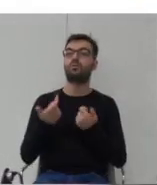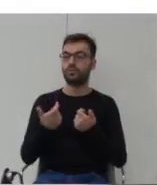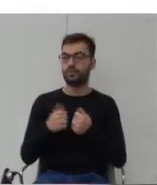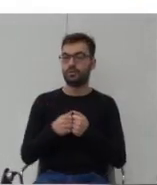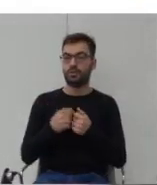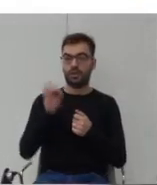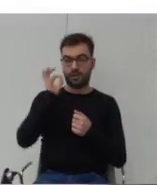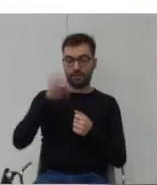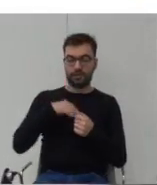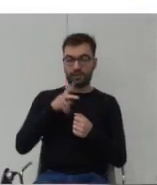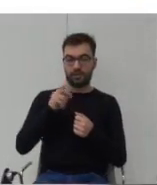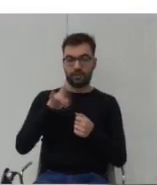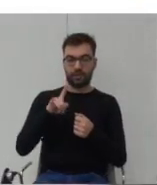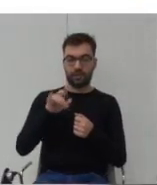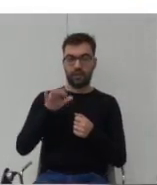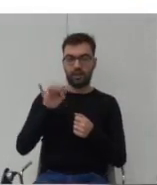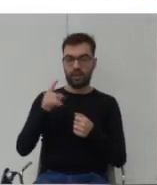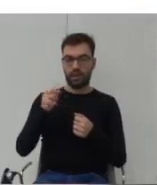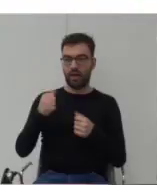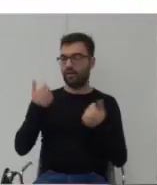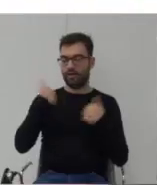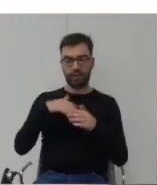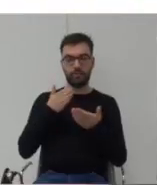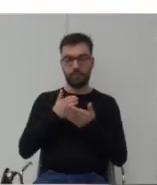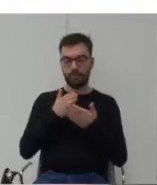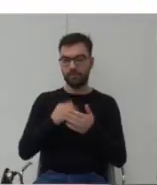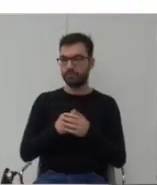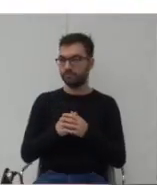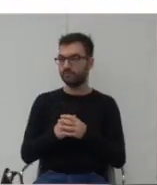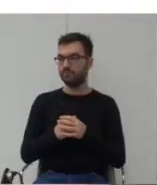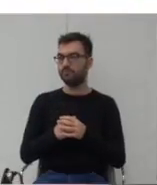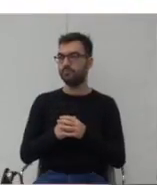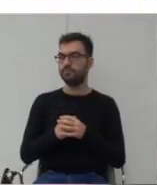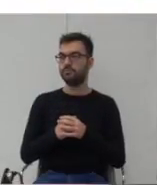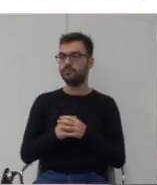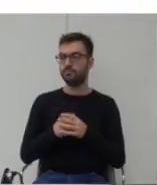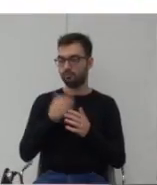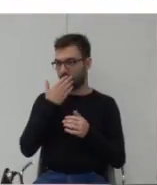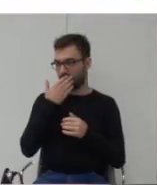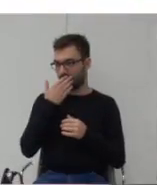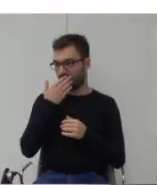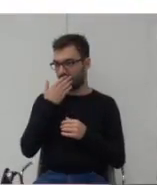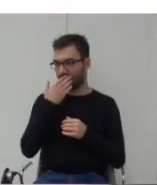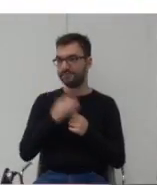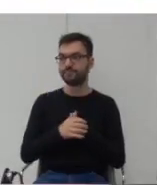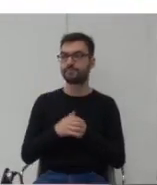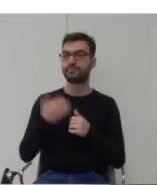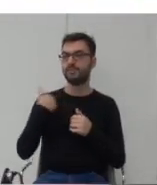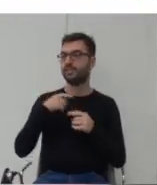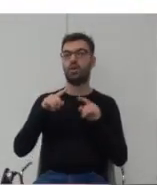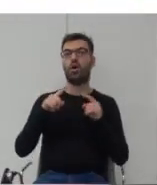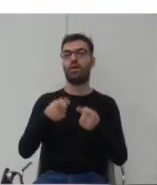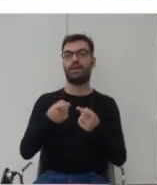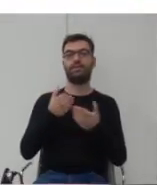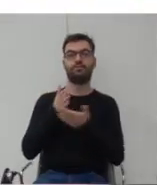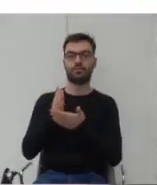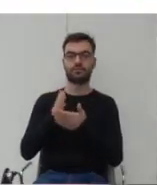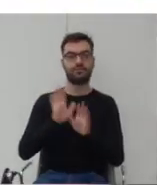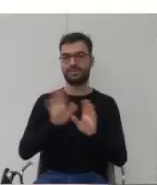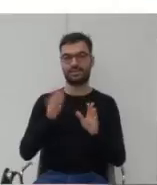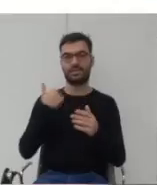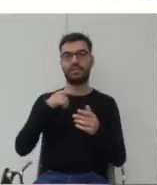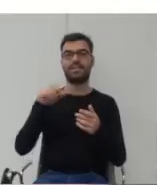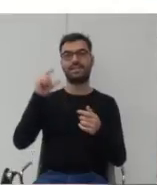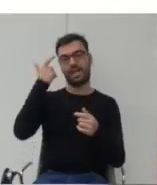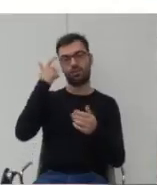się, że pani Krystyna nie chce pomocy od organizacji, które się zajmują bezdomnością. Nie chce